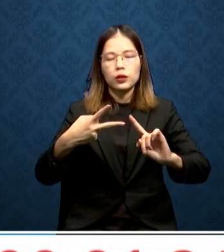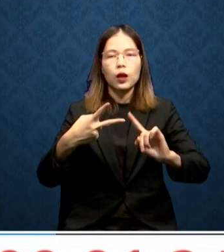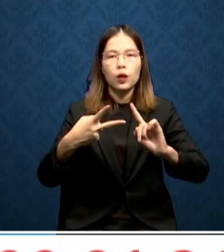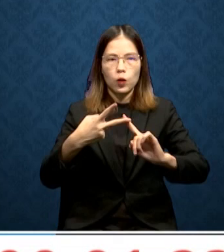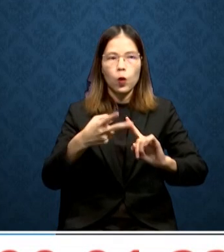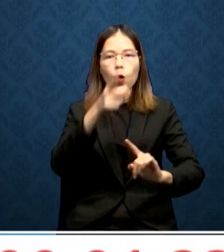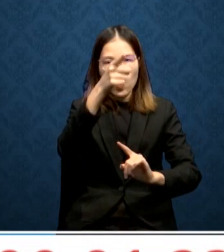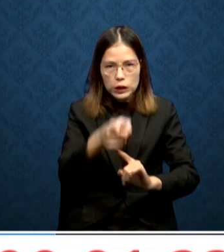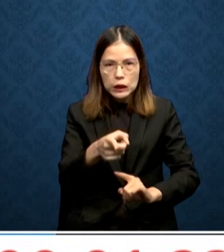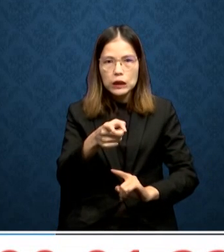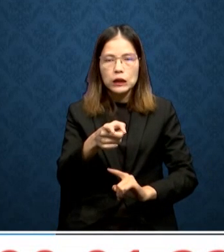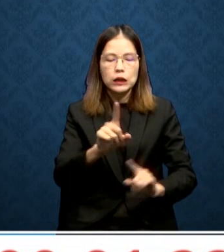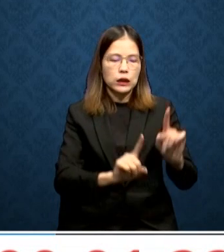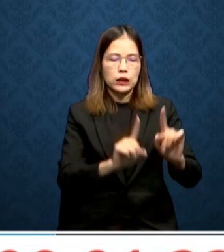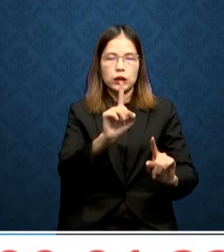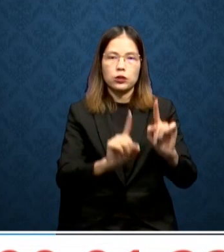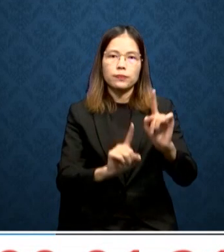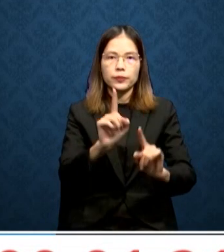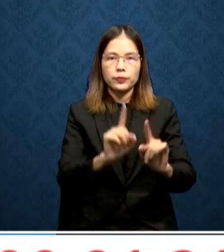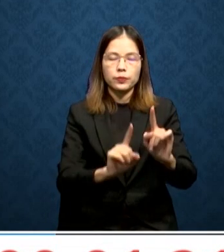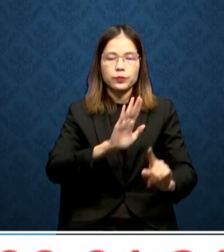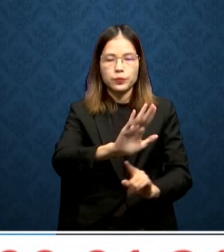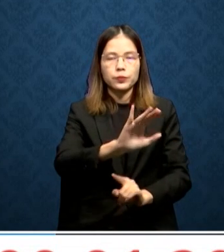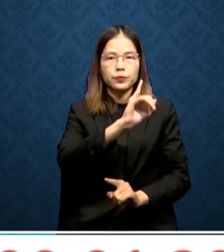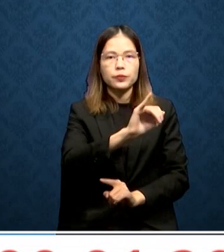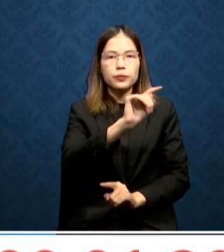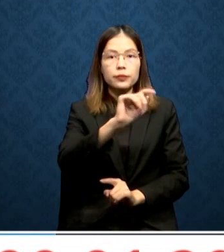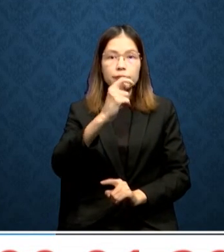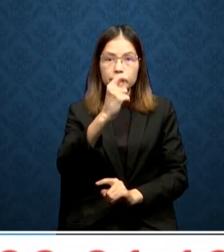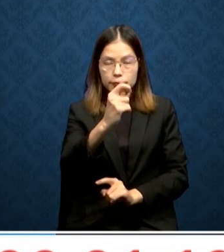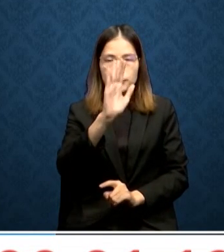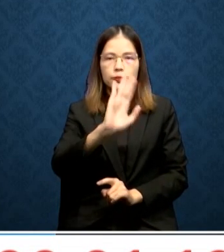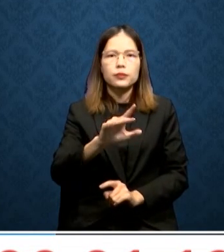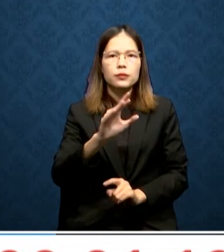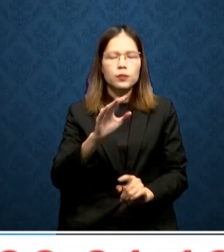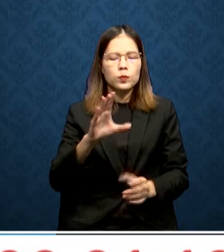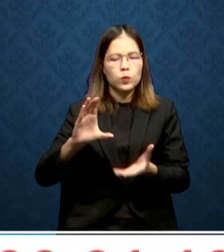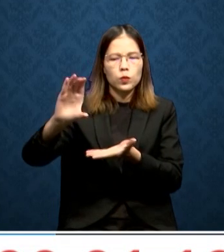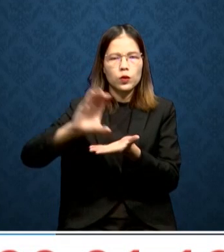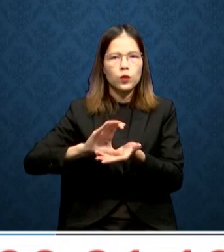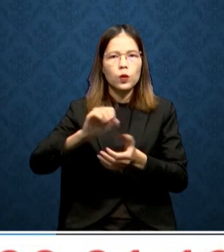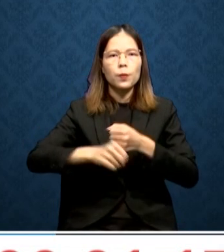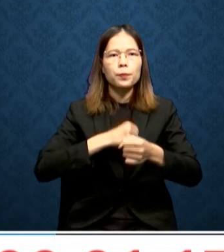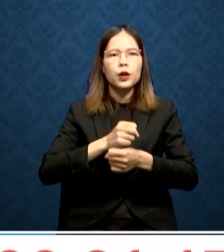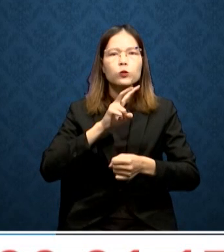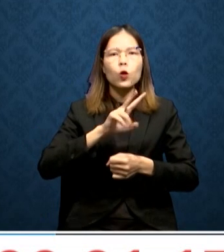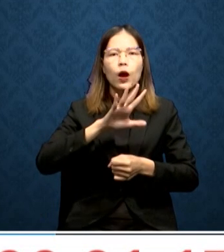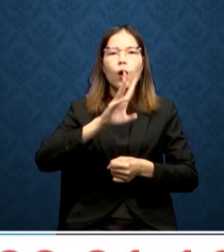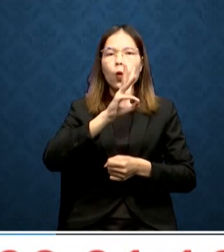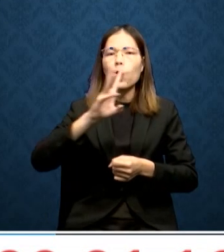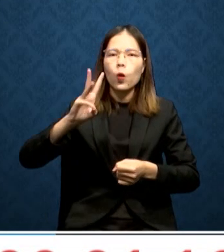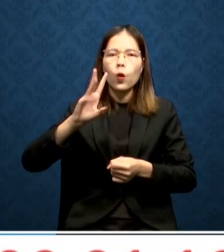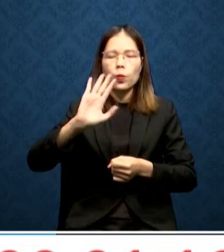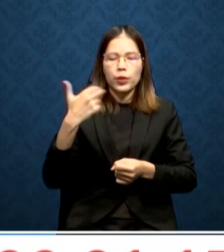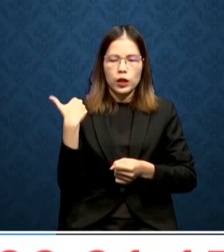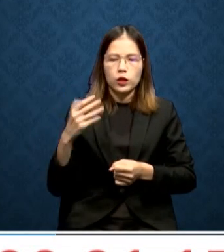นะคะผลการประเมินของ ITA ที่ผ่านมาปรากฏว่าปีงบประมาณ2566มีหน่ว